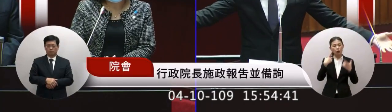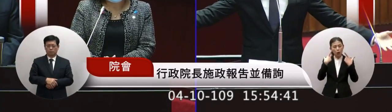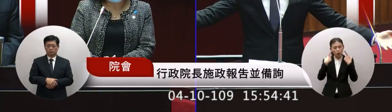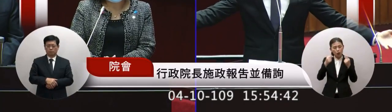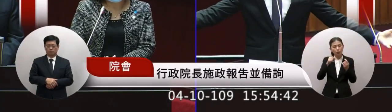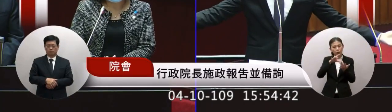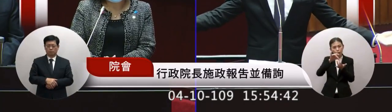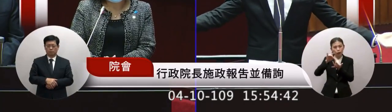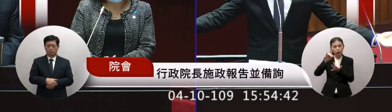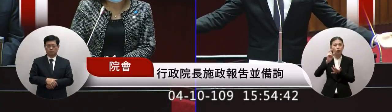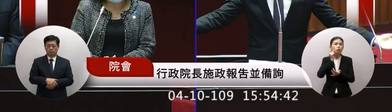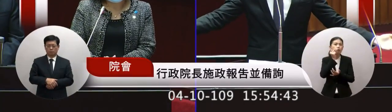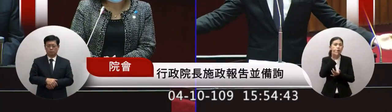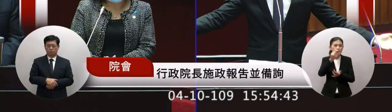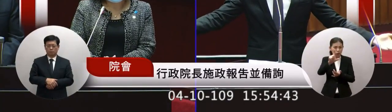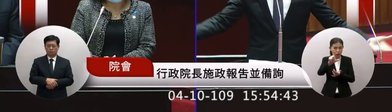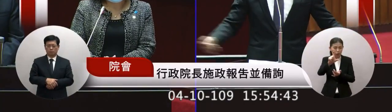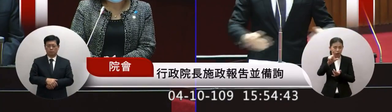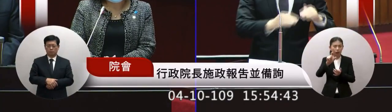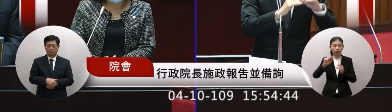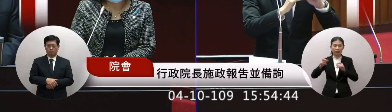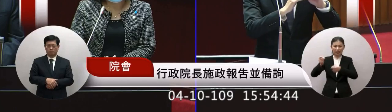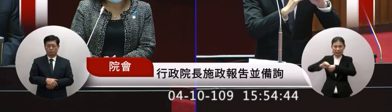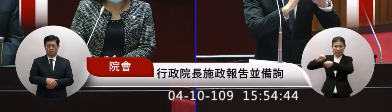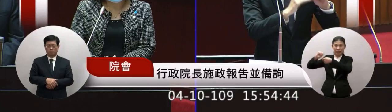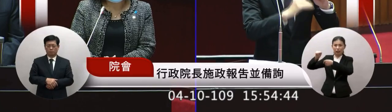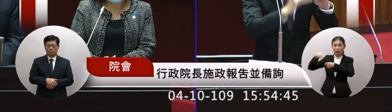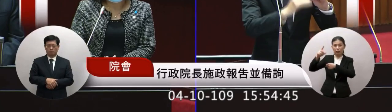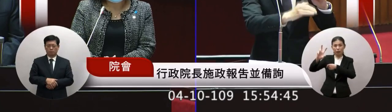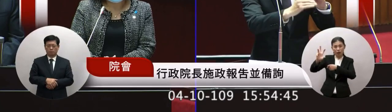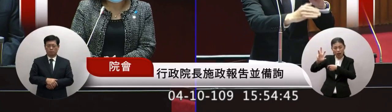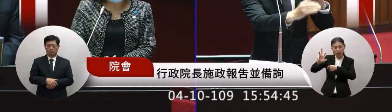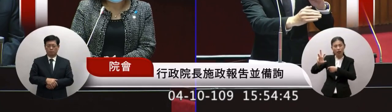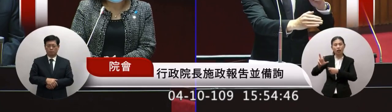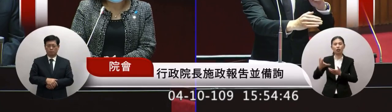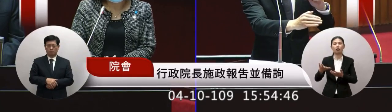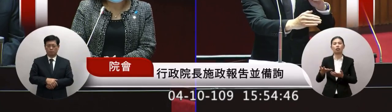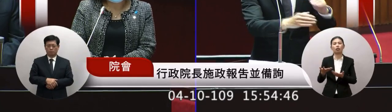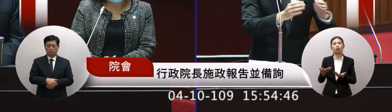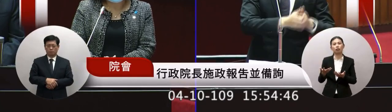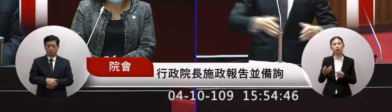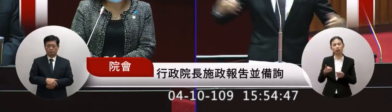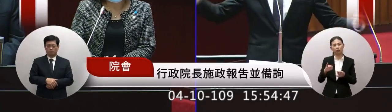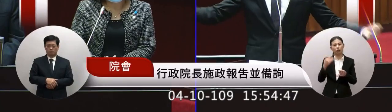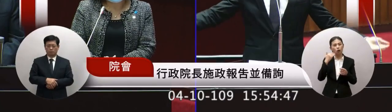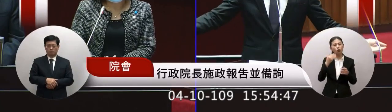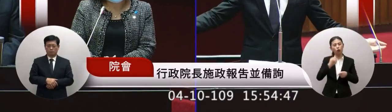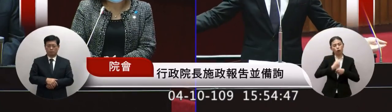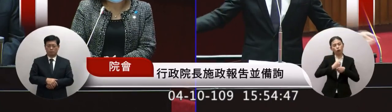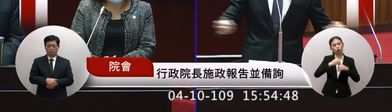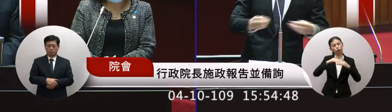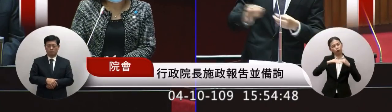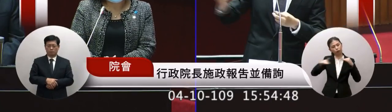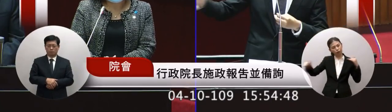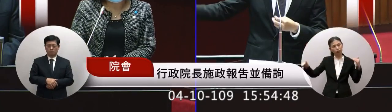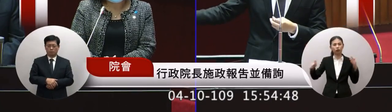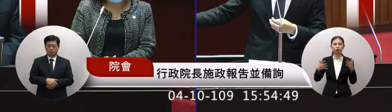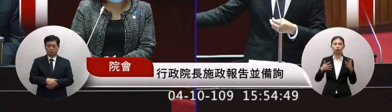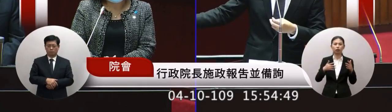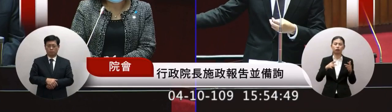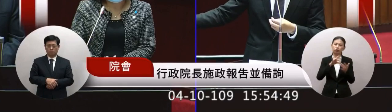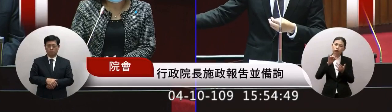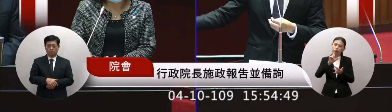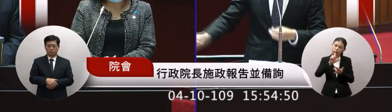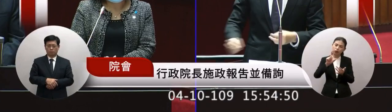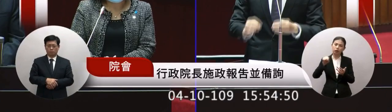到180个月，其实就无差嘛吼。啊，为对迄种收入足稳定的人嘛无差，伊六十个月到180个月，迄个差别是足